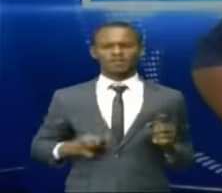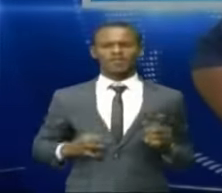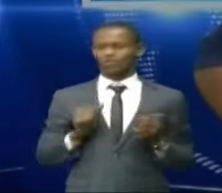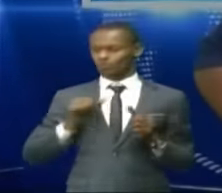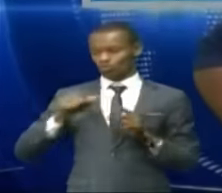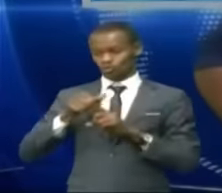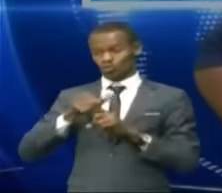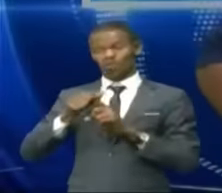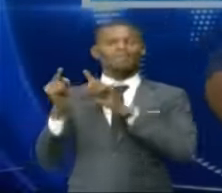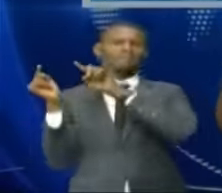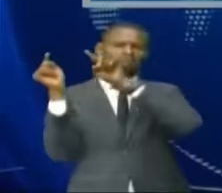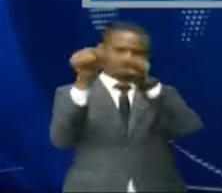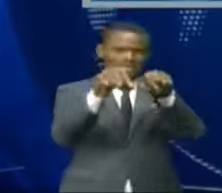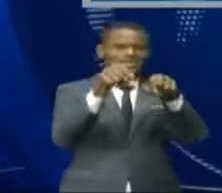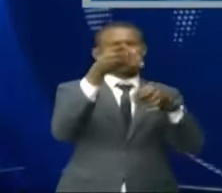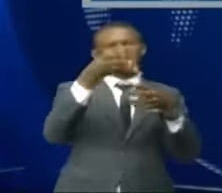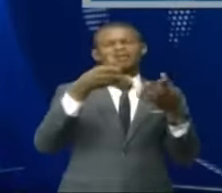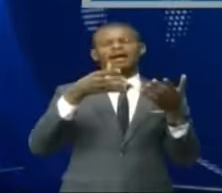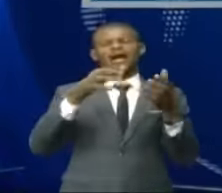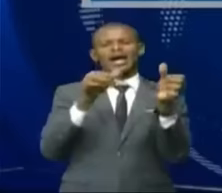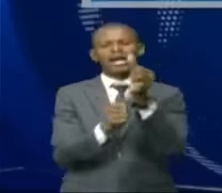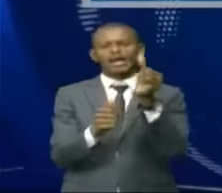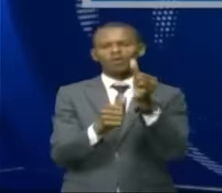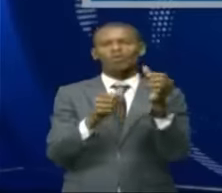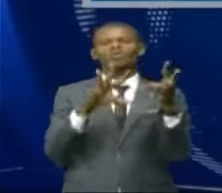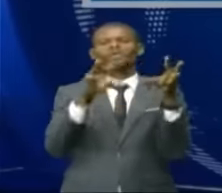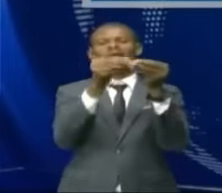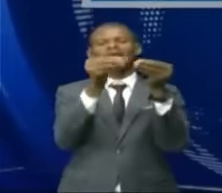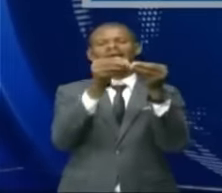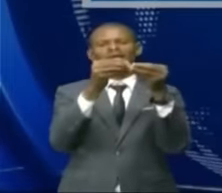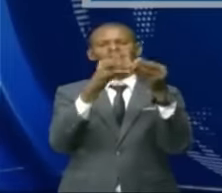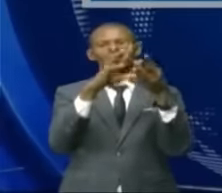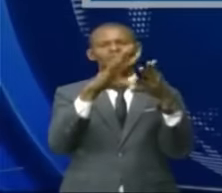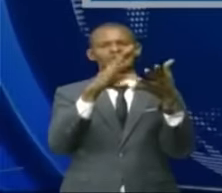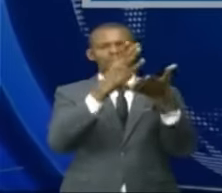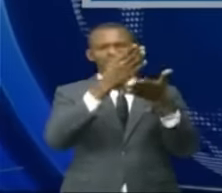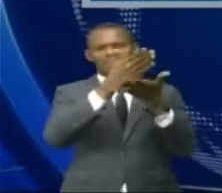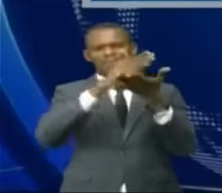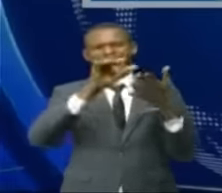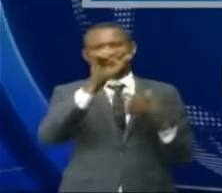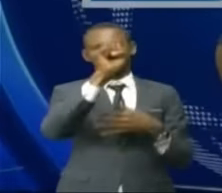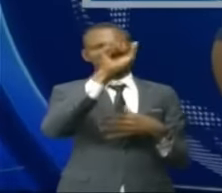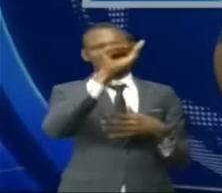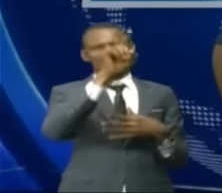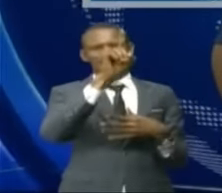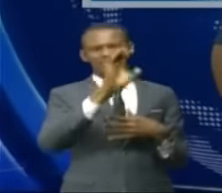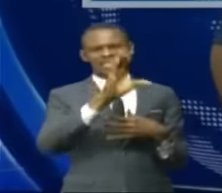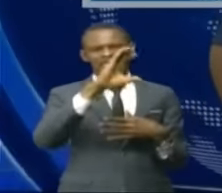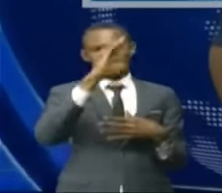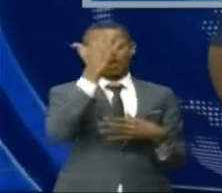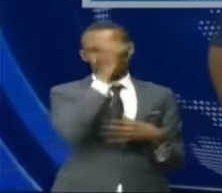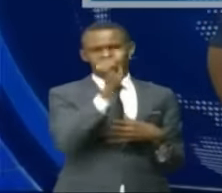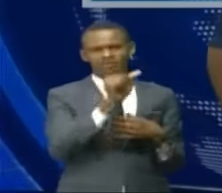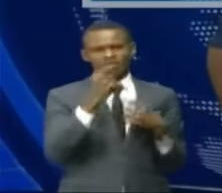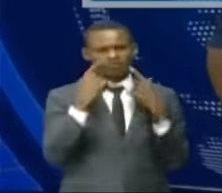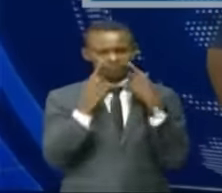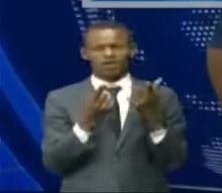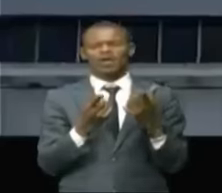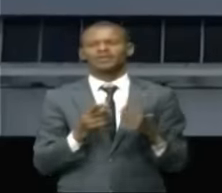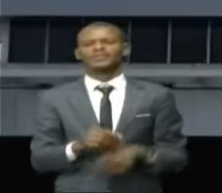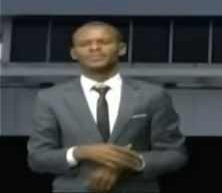le président de la République, Félix-Antoine Tshisekedi Tshilombo. Ces images viennent de nous parvenir et c'est un reportage de Pierre Kimambenso Moïse.